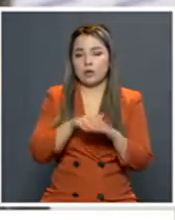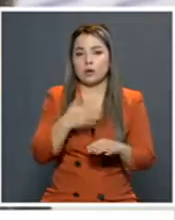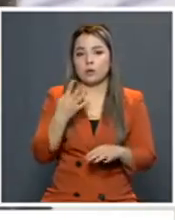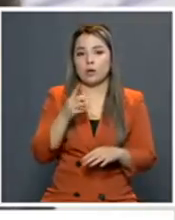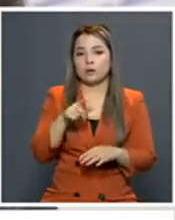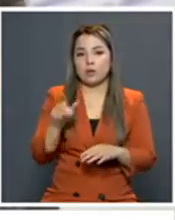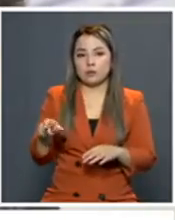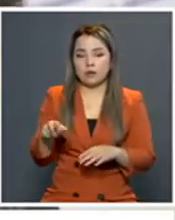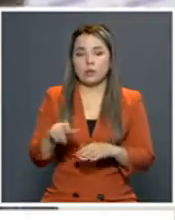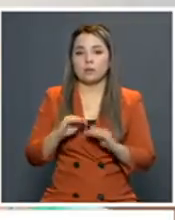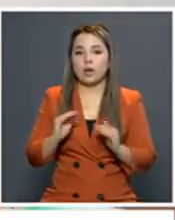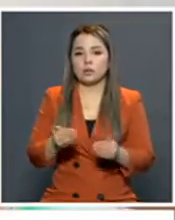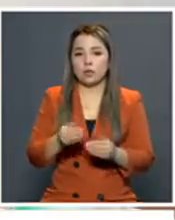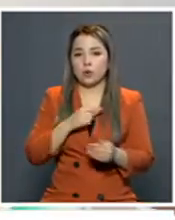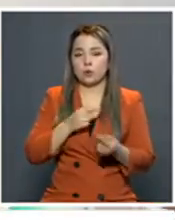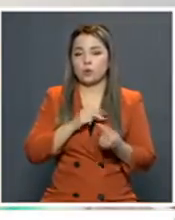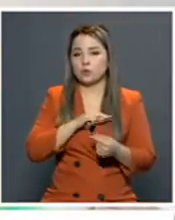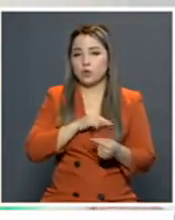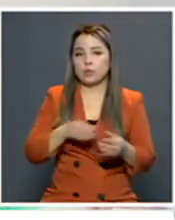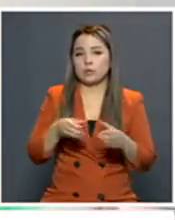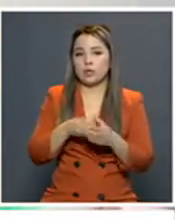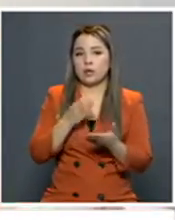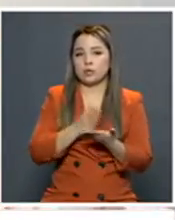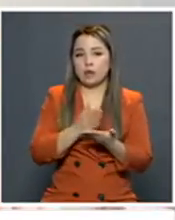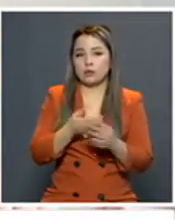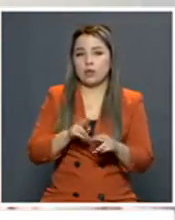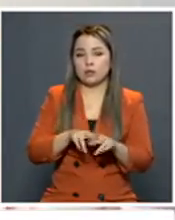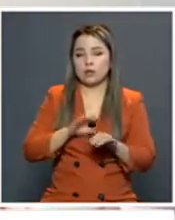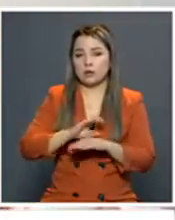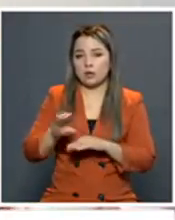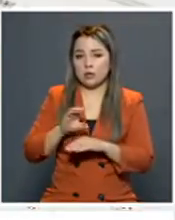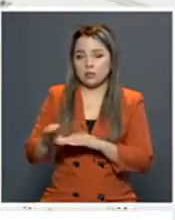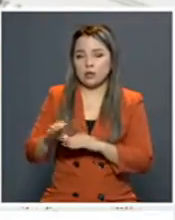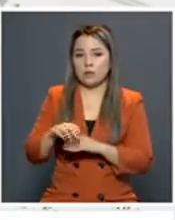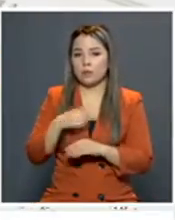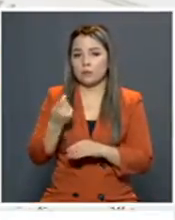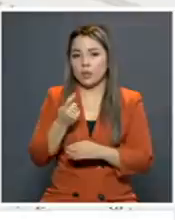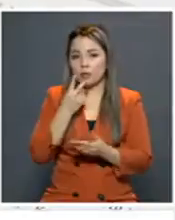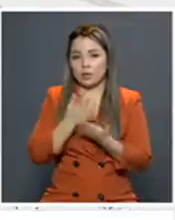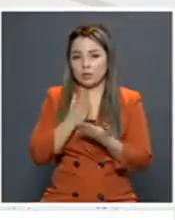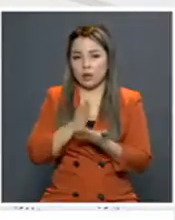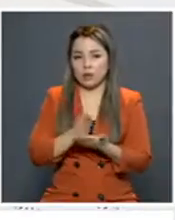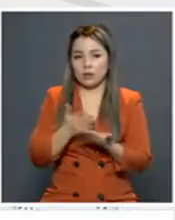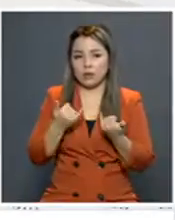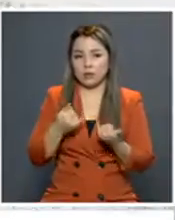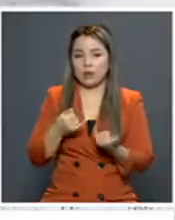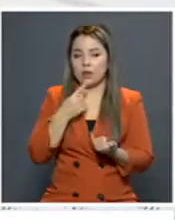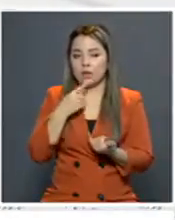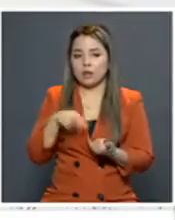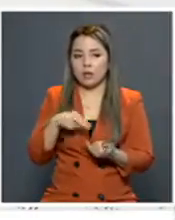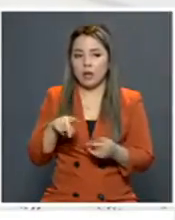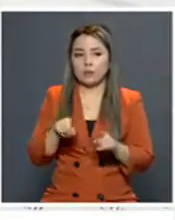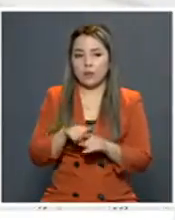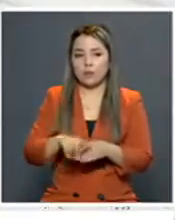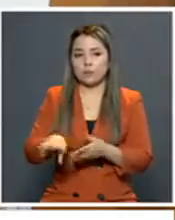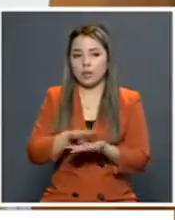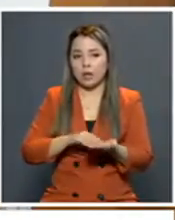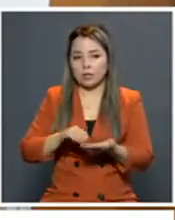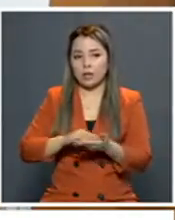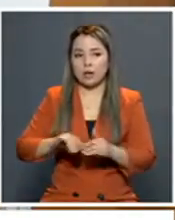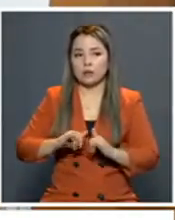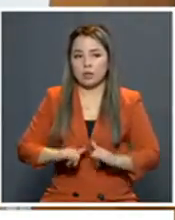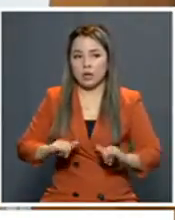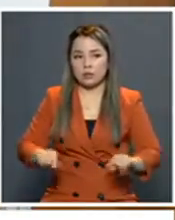тұратын шағын ұжымның жалақысын айтпағанда таралымға да әрең жетіп отыр. Енді мәдени әдеби құндылығы жоғары басылымға қайта жан бітіп,